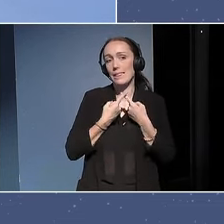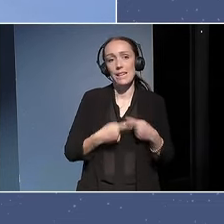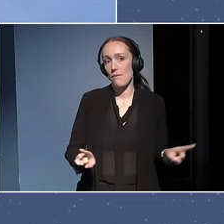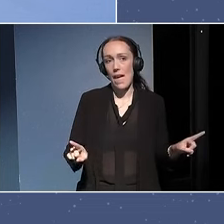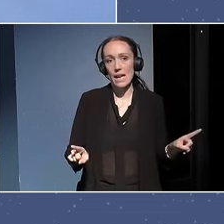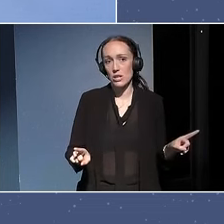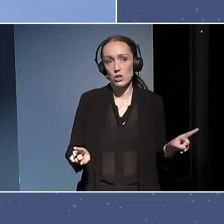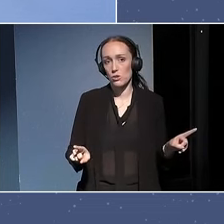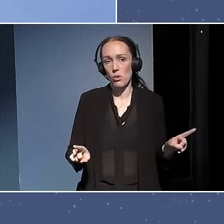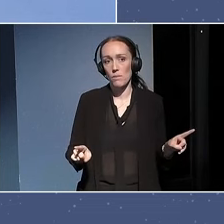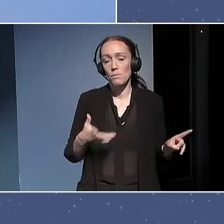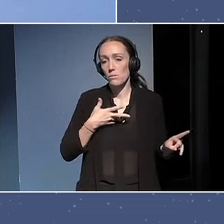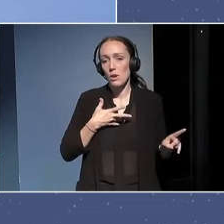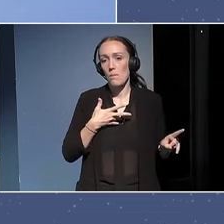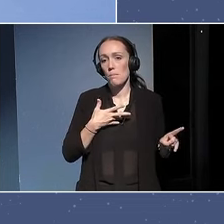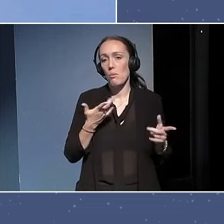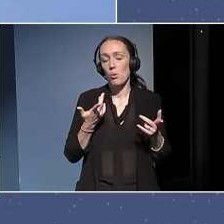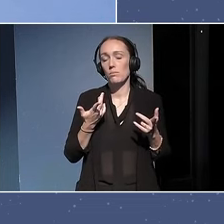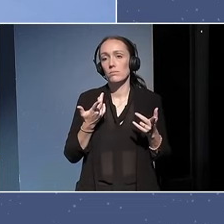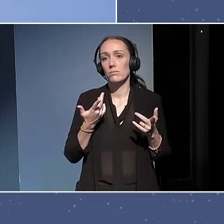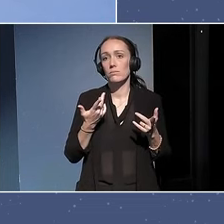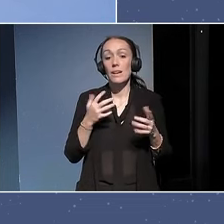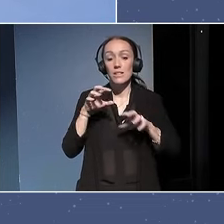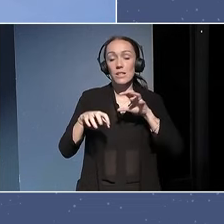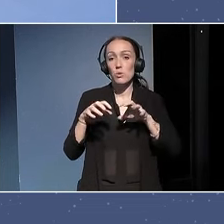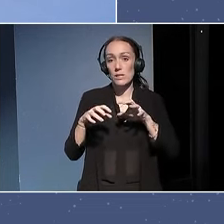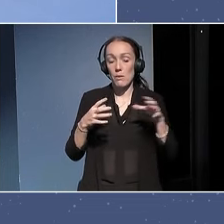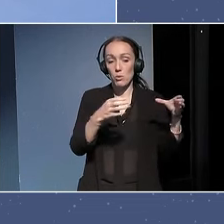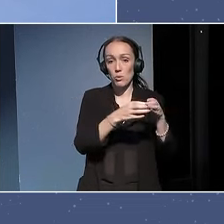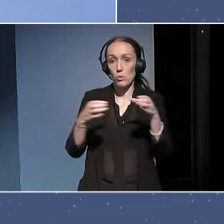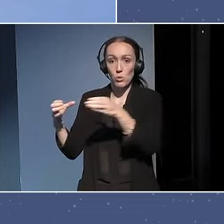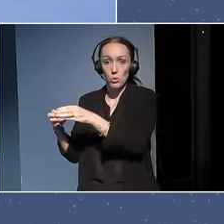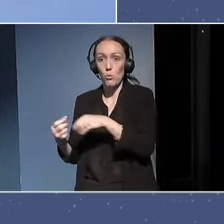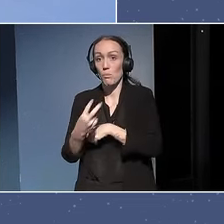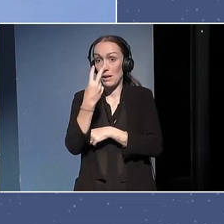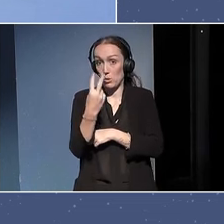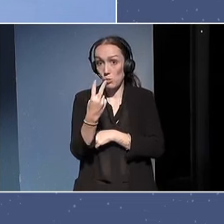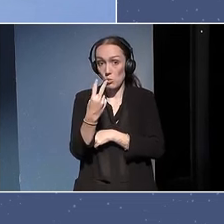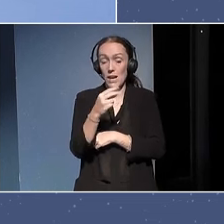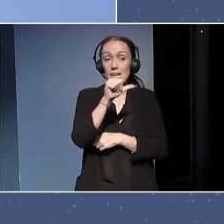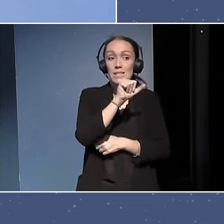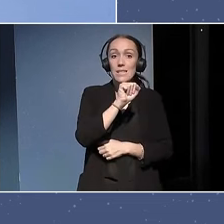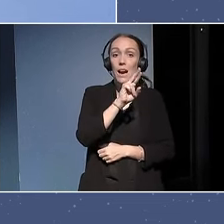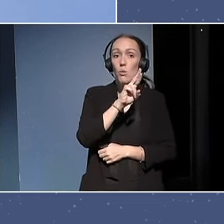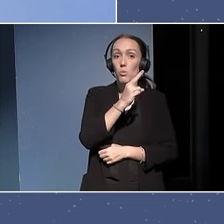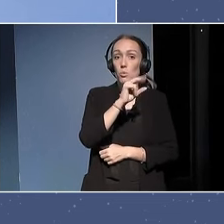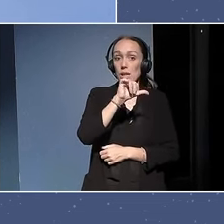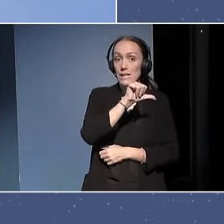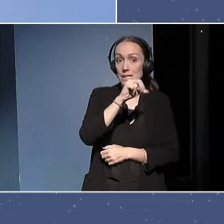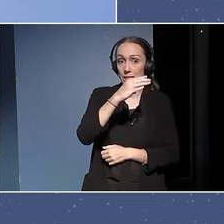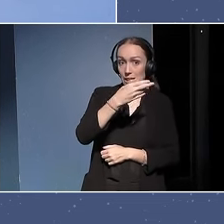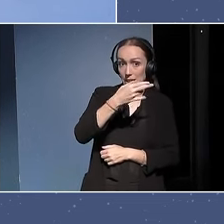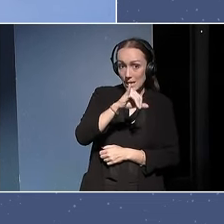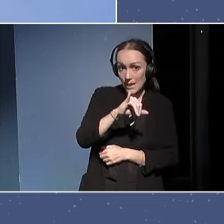diverso un ramo diverso ci sono due principali rami di dinosauri i saurischi e gli ornitischi nei saurischi ci sono i